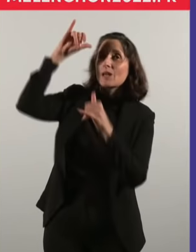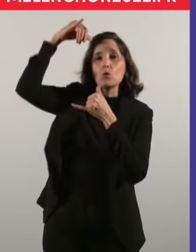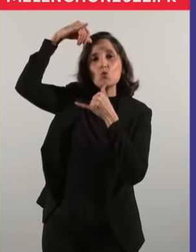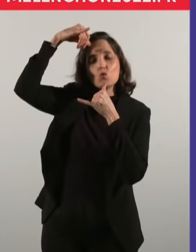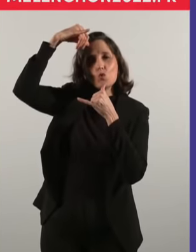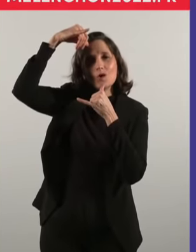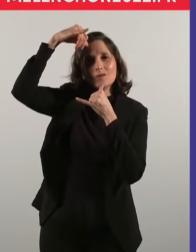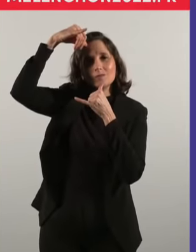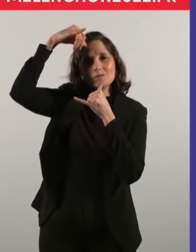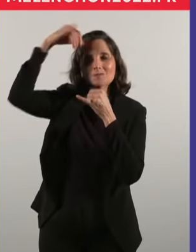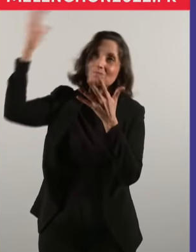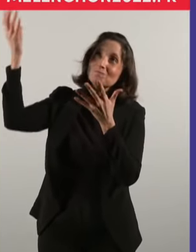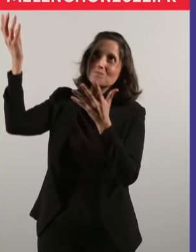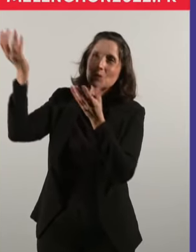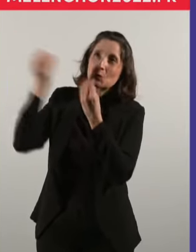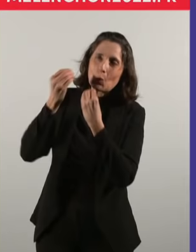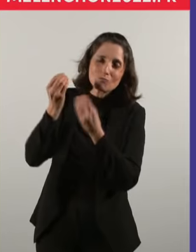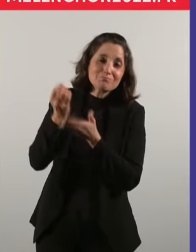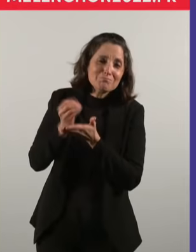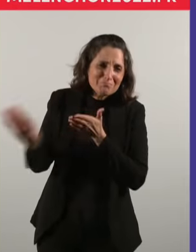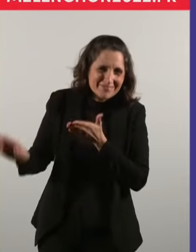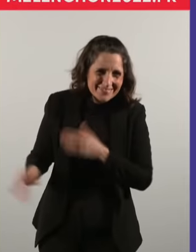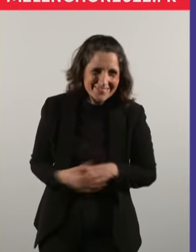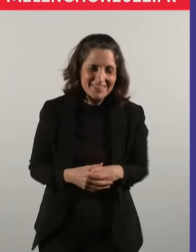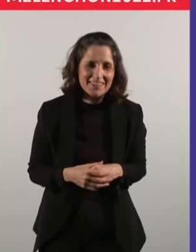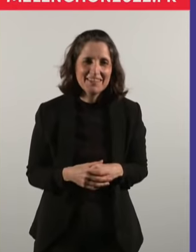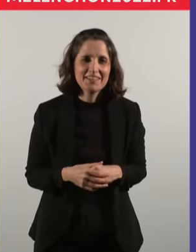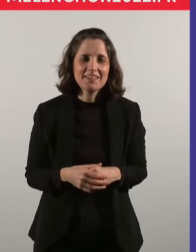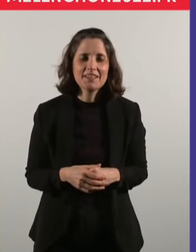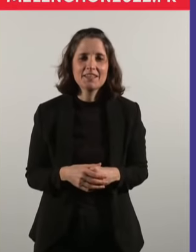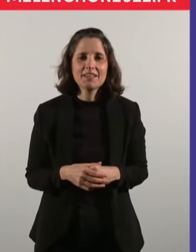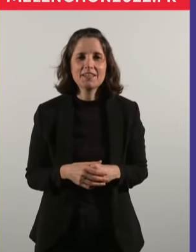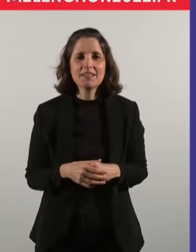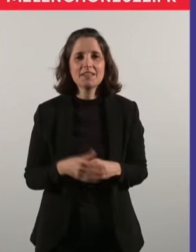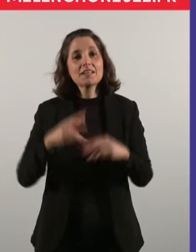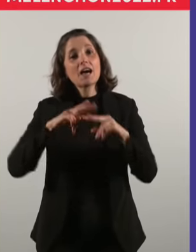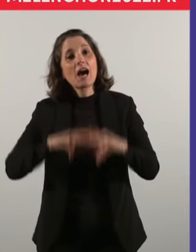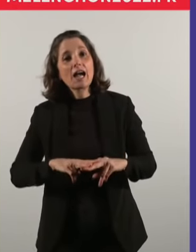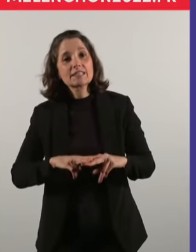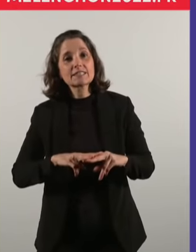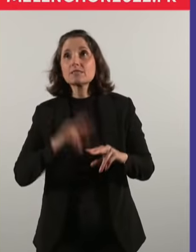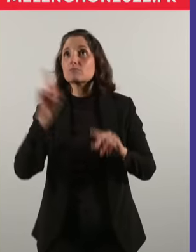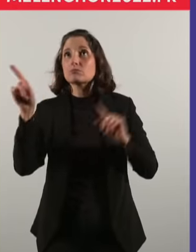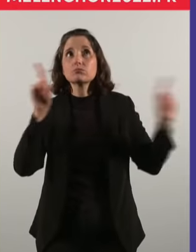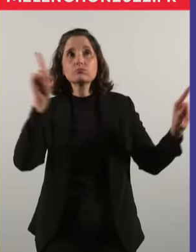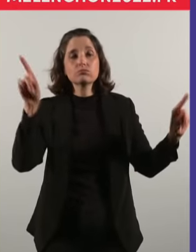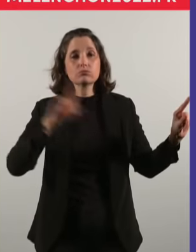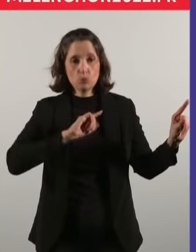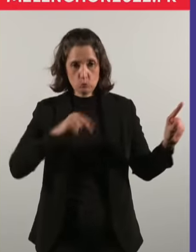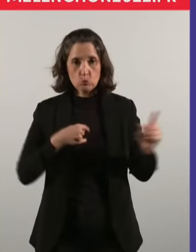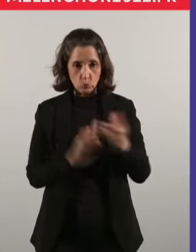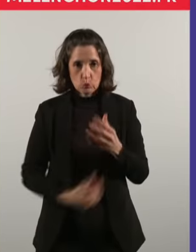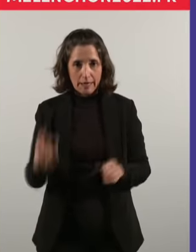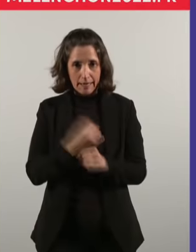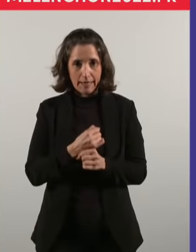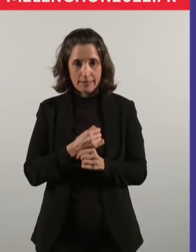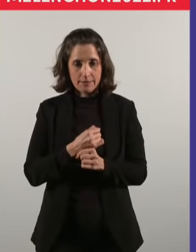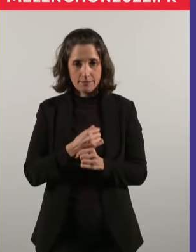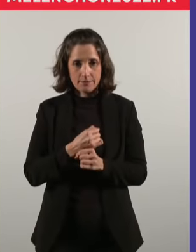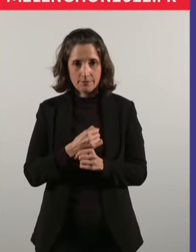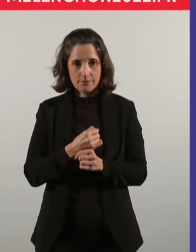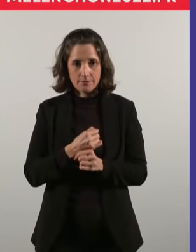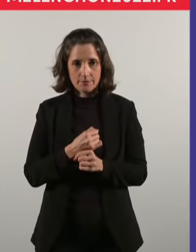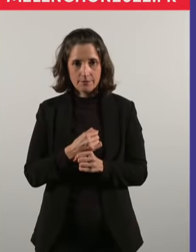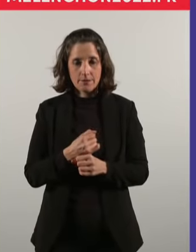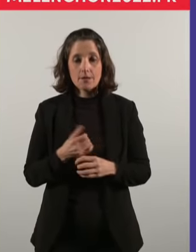Celle-là, on nous l'a donnée. Les deux autres et quelques autres, c'est nous qui les avons créés. Et maintenant,